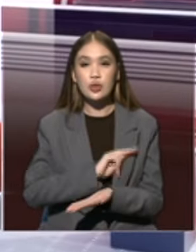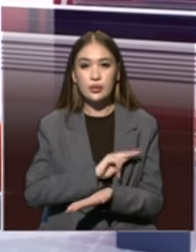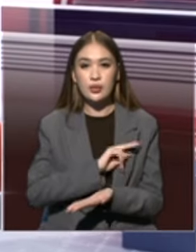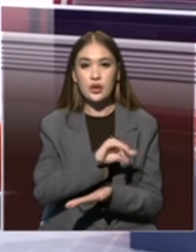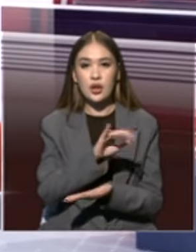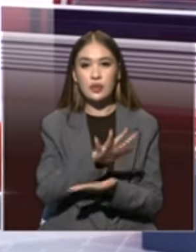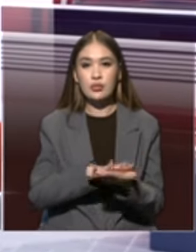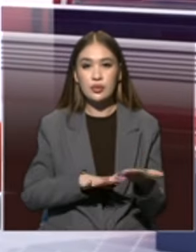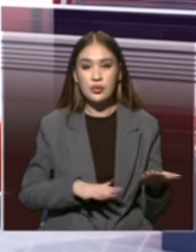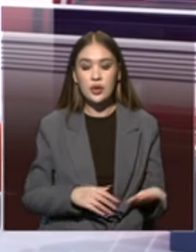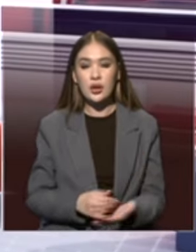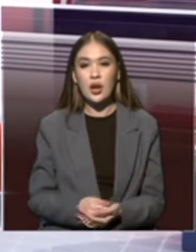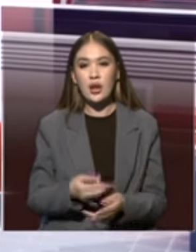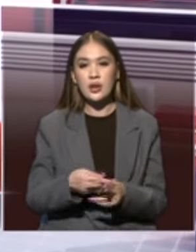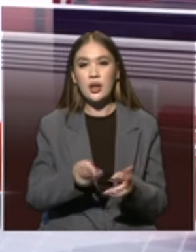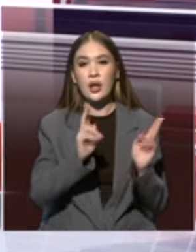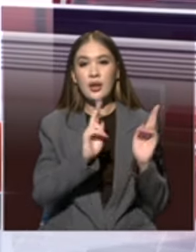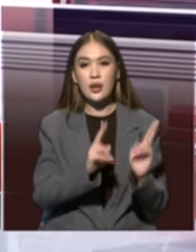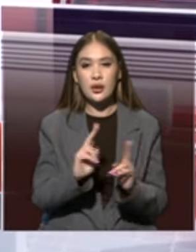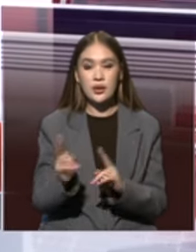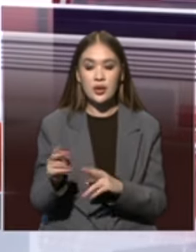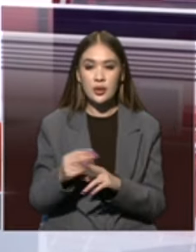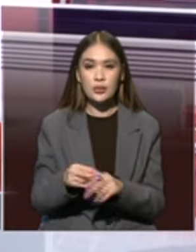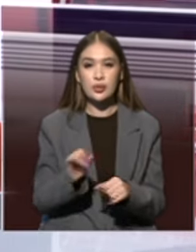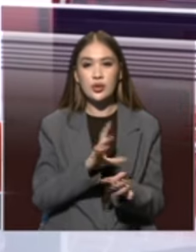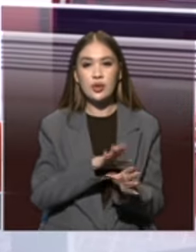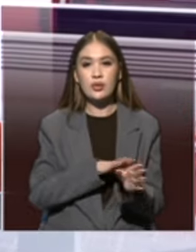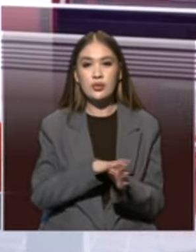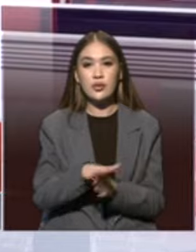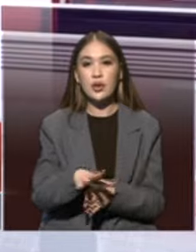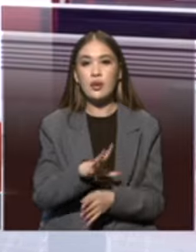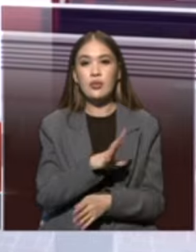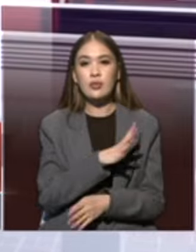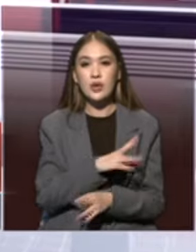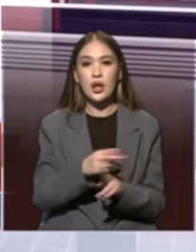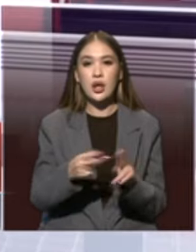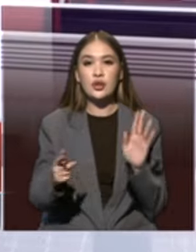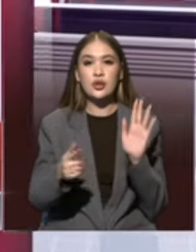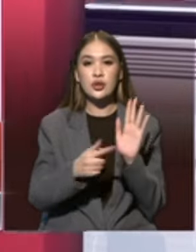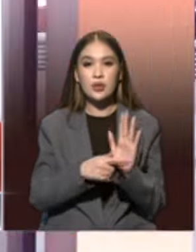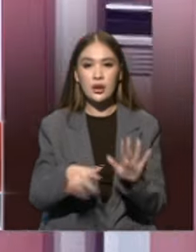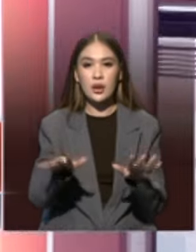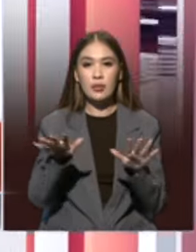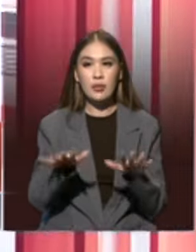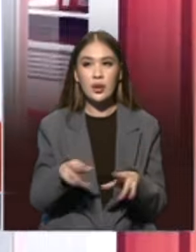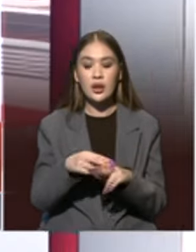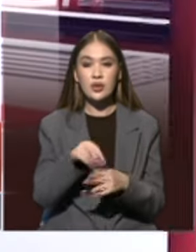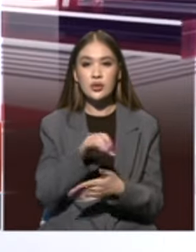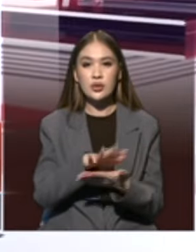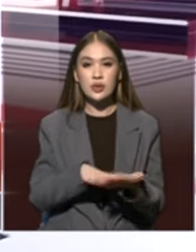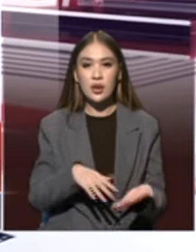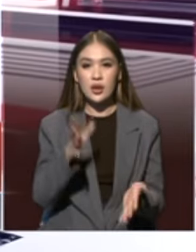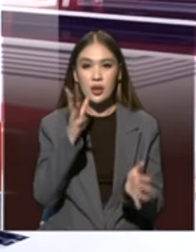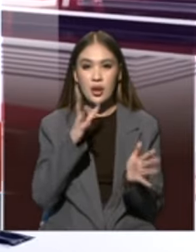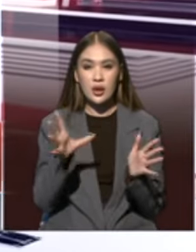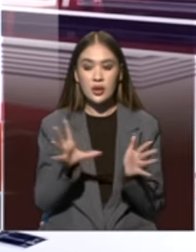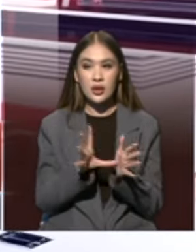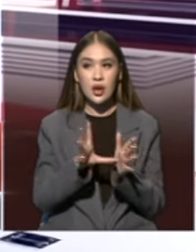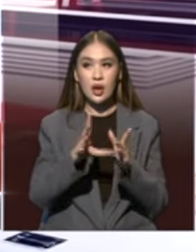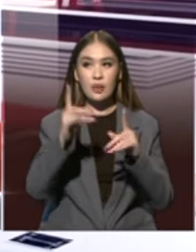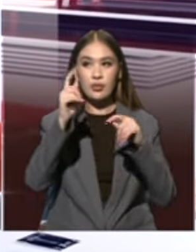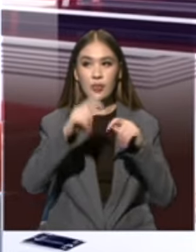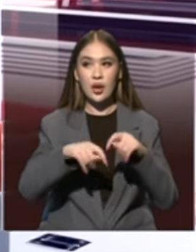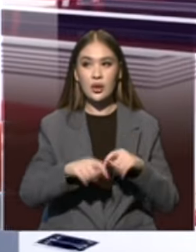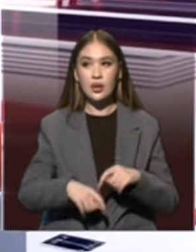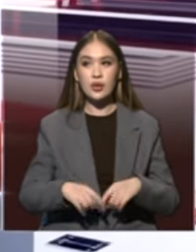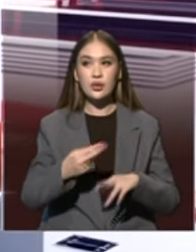Бұл жұмыстарды ретке келтіріп, мақсатқа жету үшін 7 жергілікті мекеме техобследующий компания дейміз, техникалық қадағалау бақылау